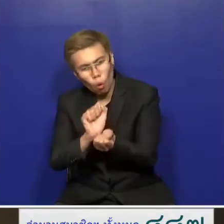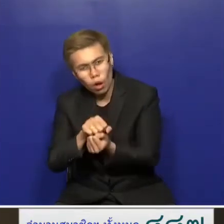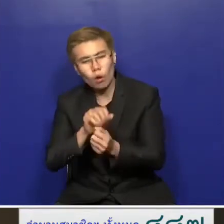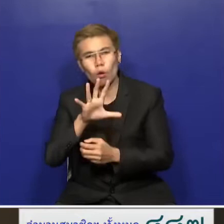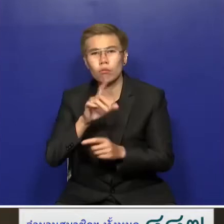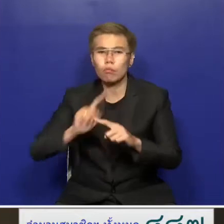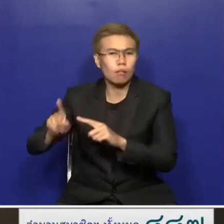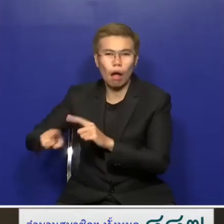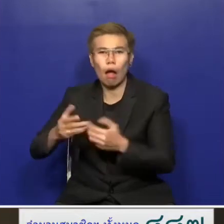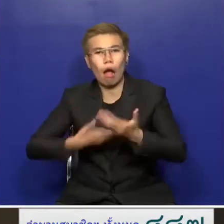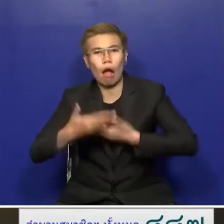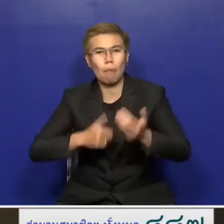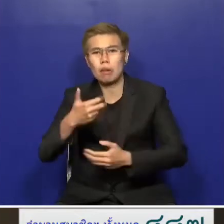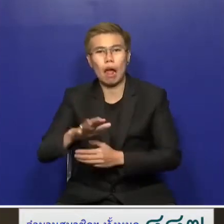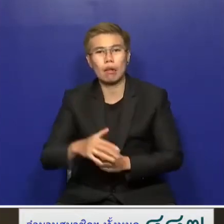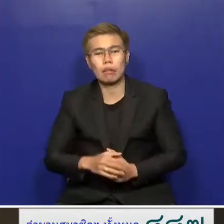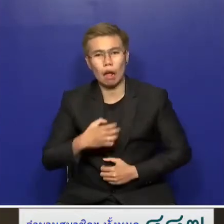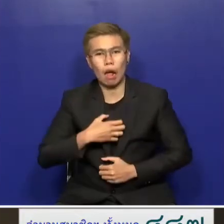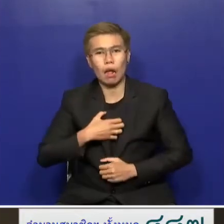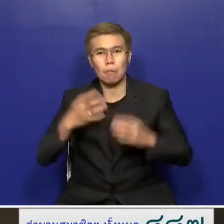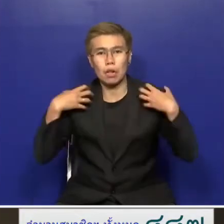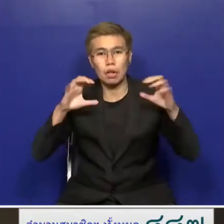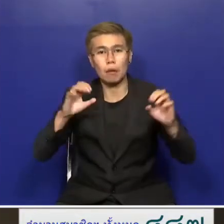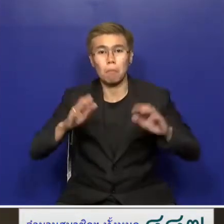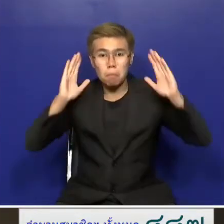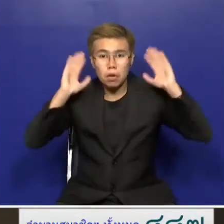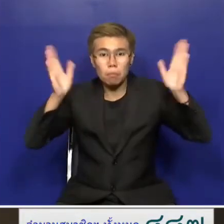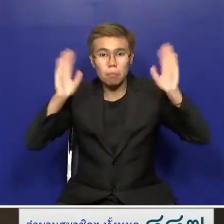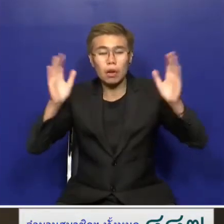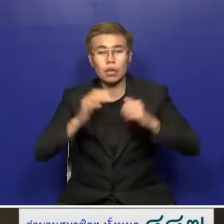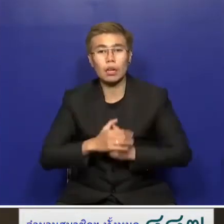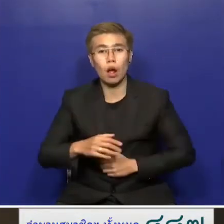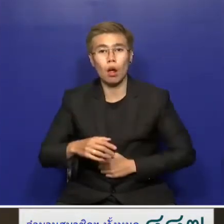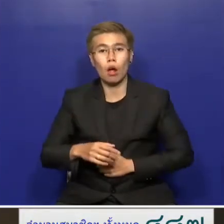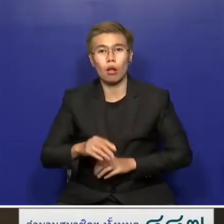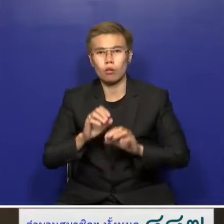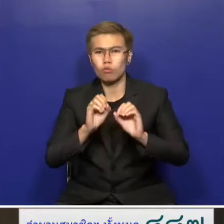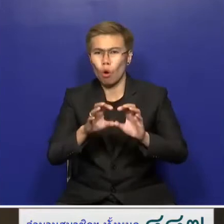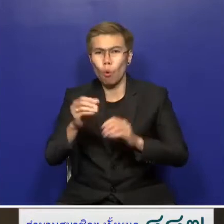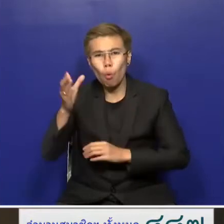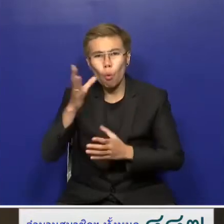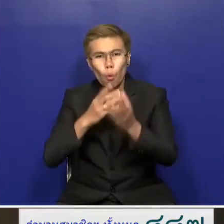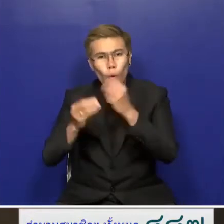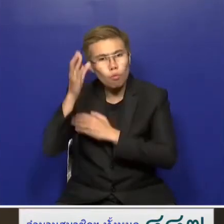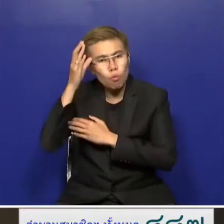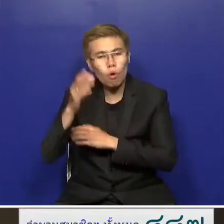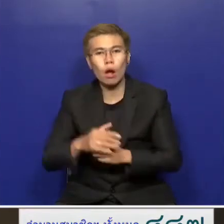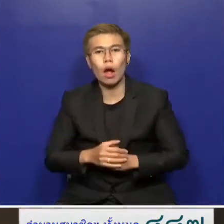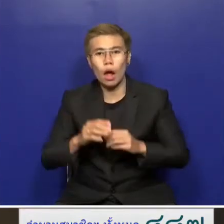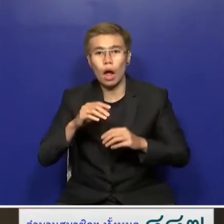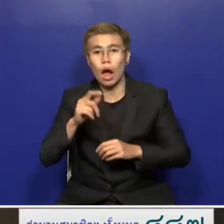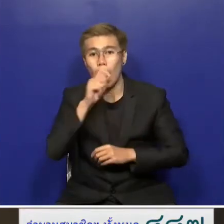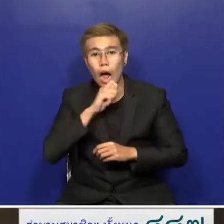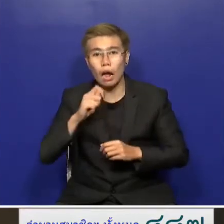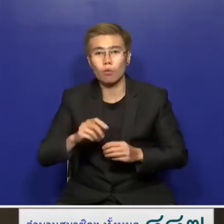รัฐบา ว่าต้องประชาสัพันธ์และให้พ blonde Analytics robeกิน